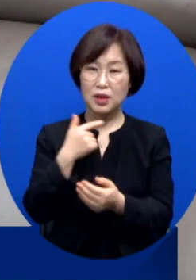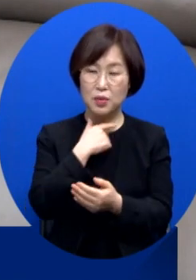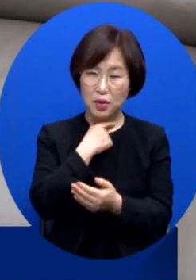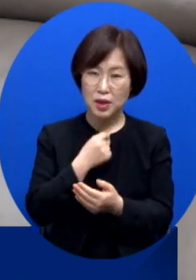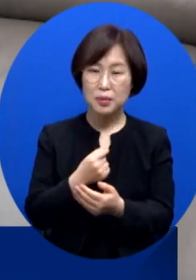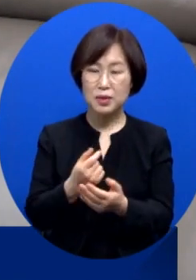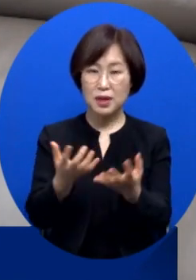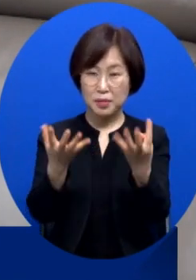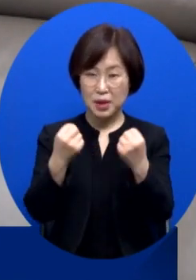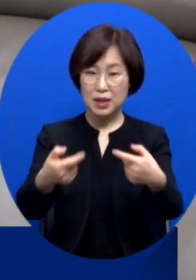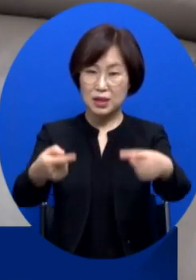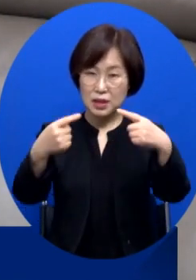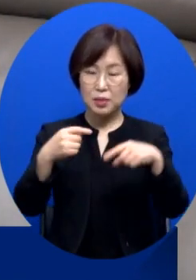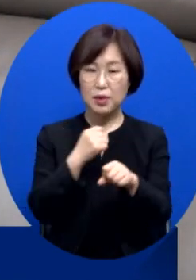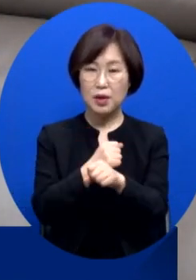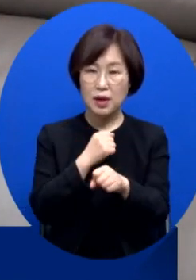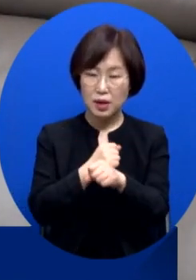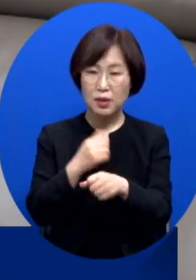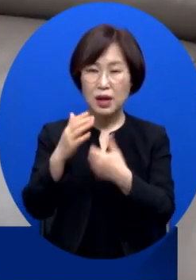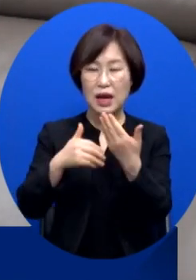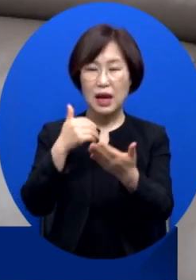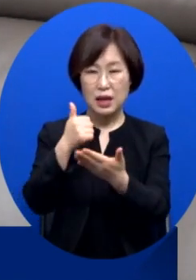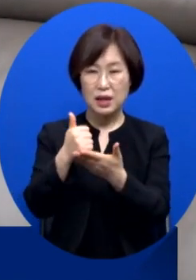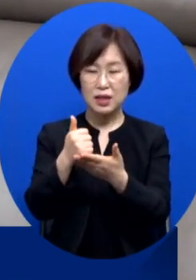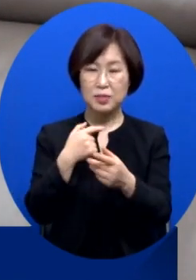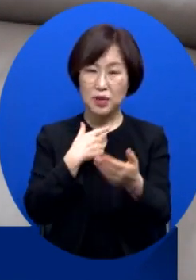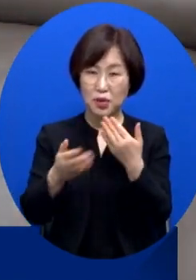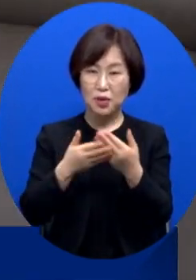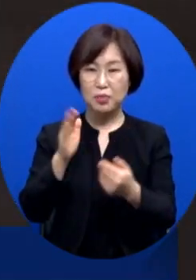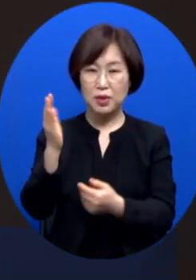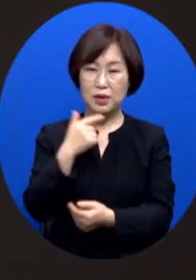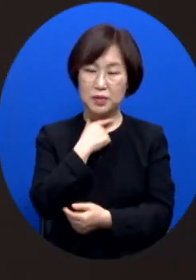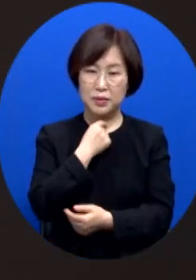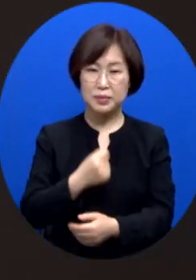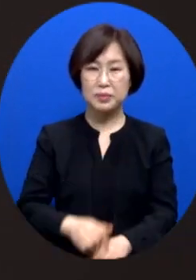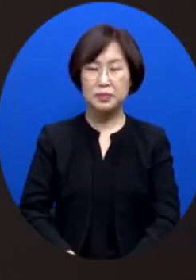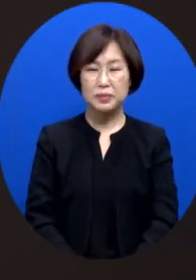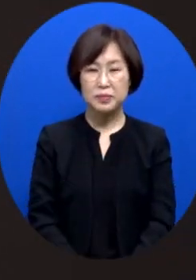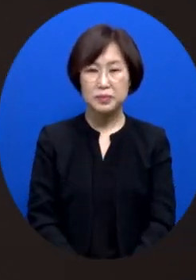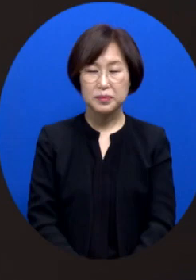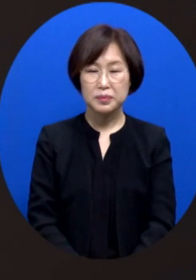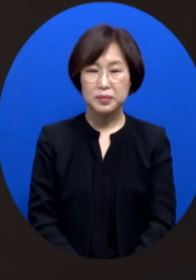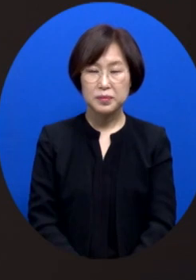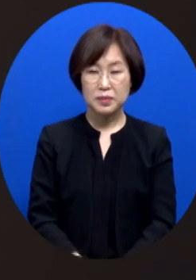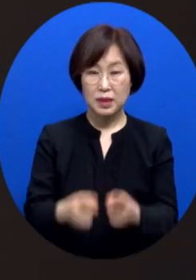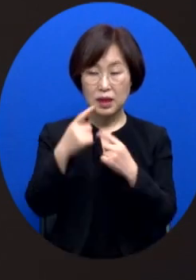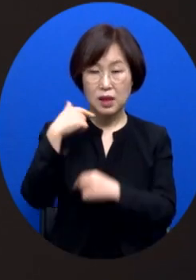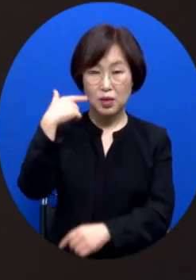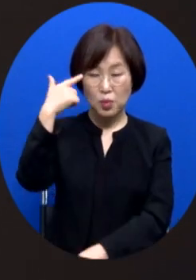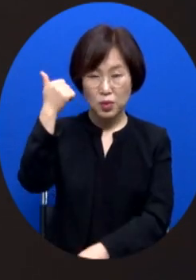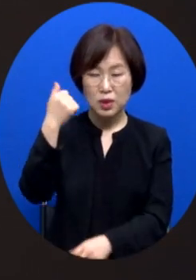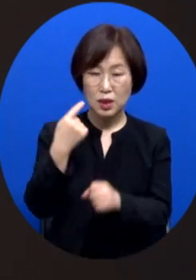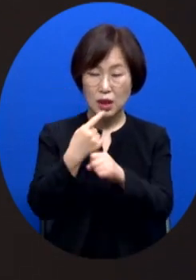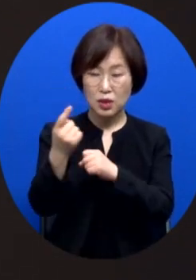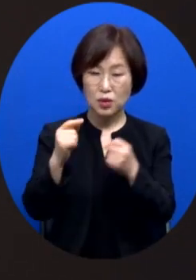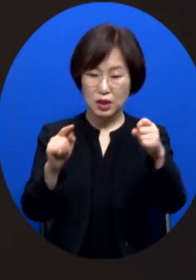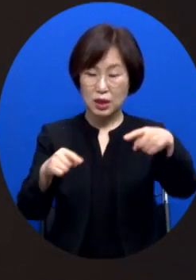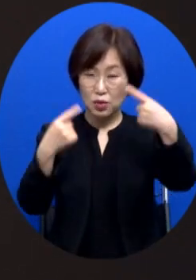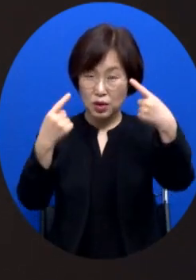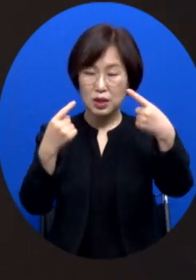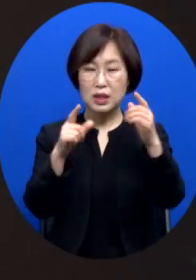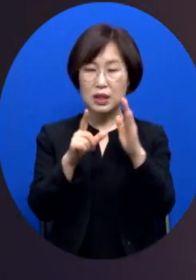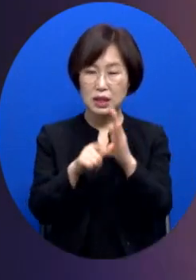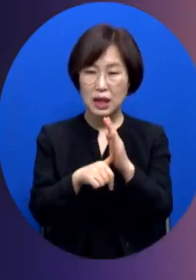많이 들어오셔서 하나님을 체험하시고 바랍니다 2순위 목사 는 내년 1월 1일에도